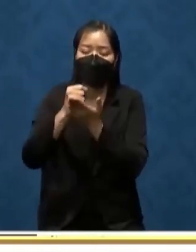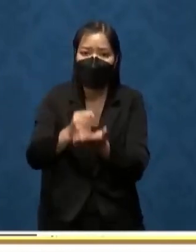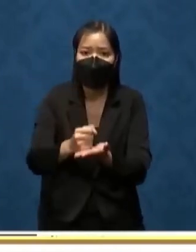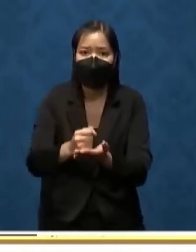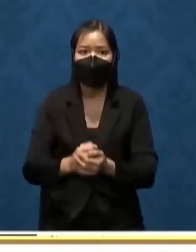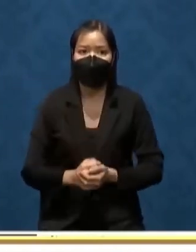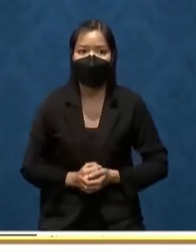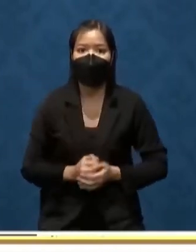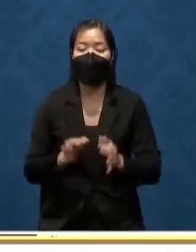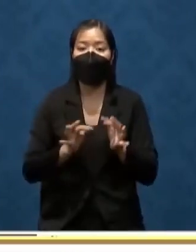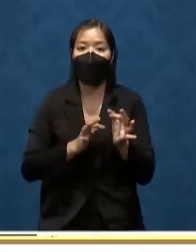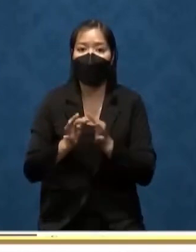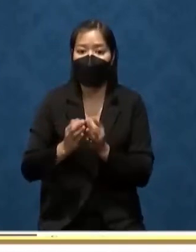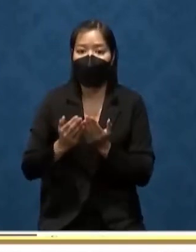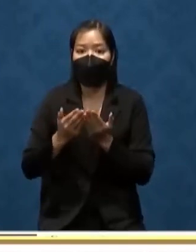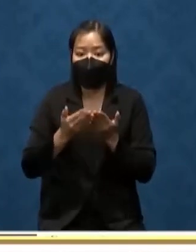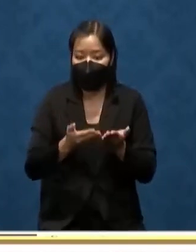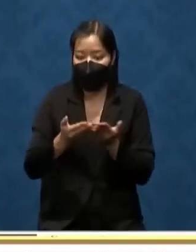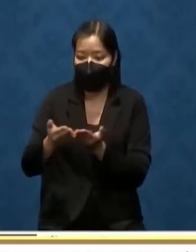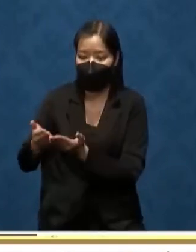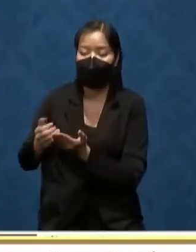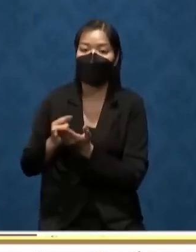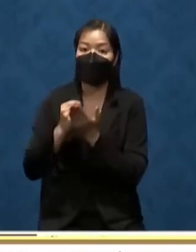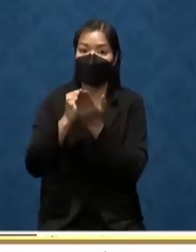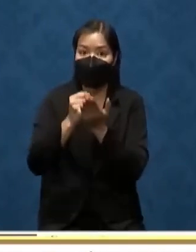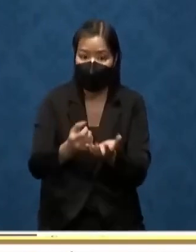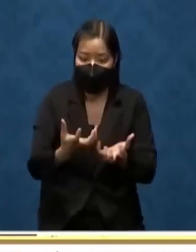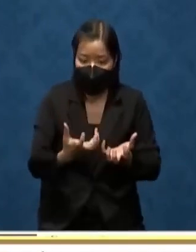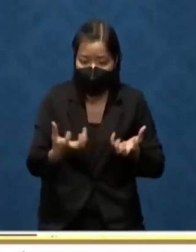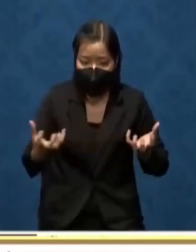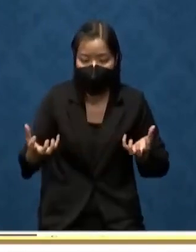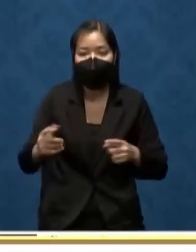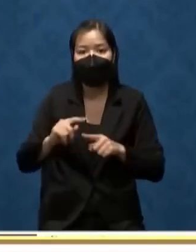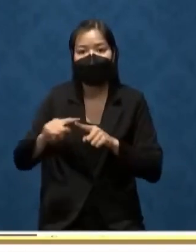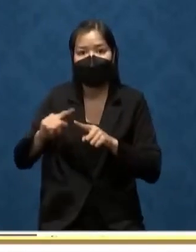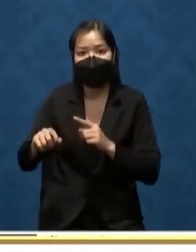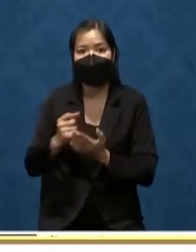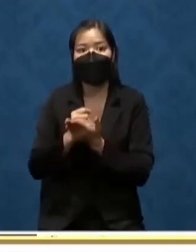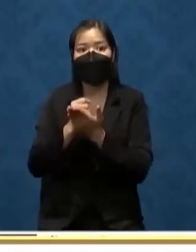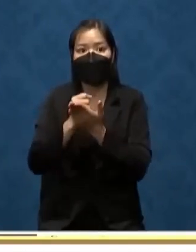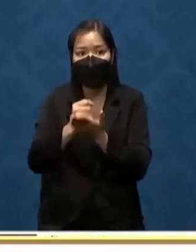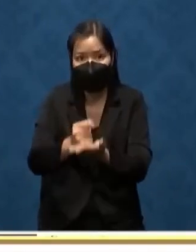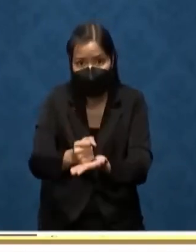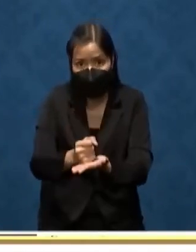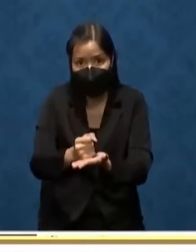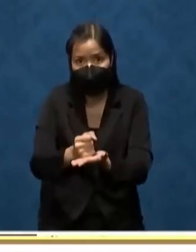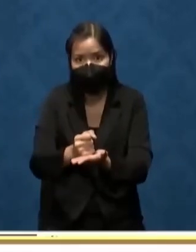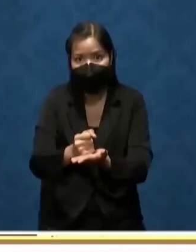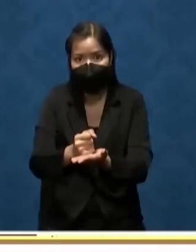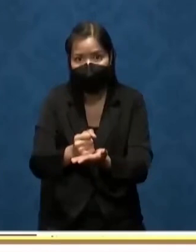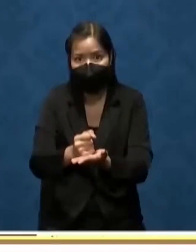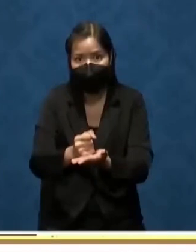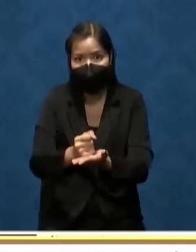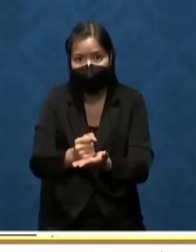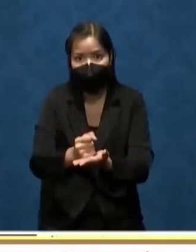แต่ละเหรือจะมี